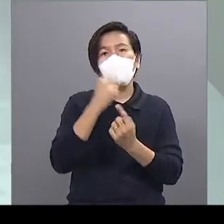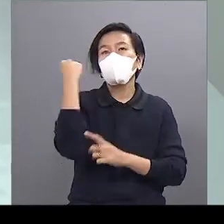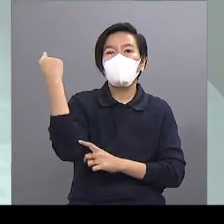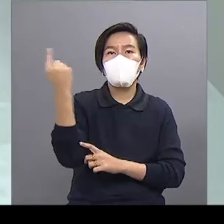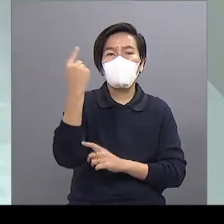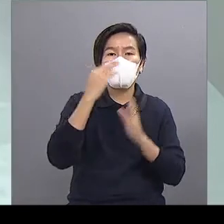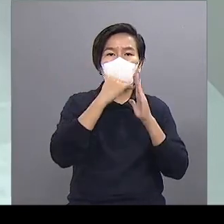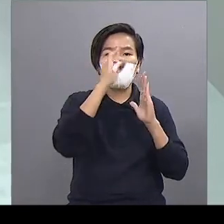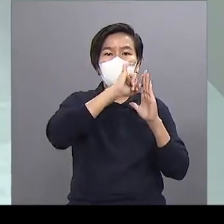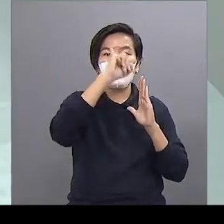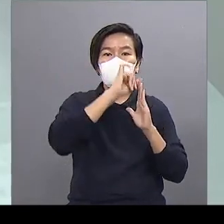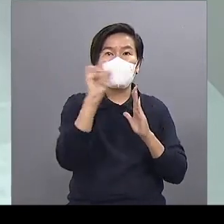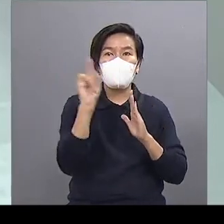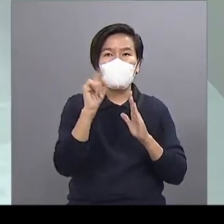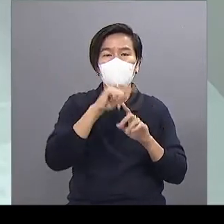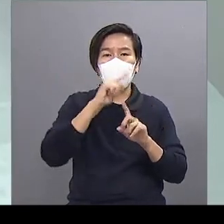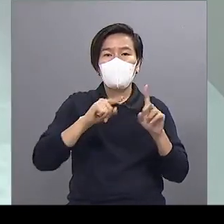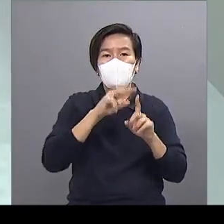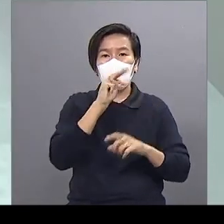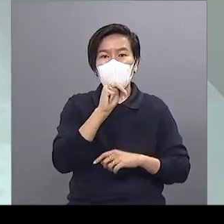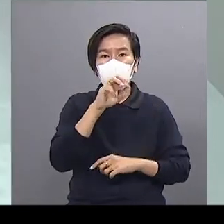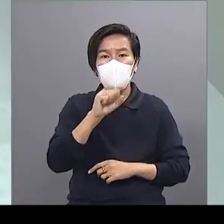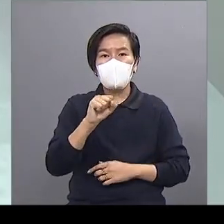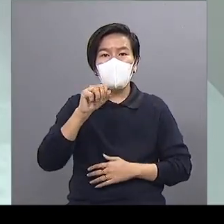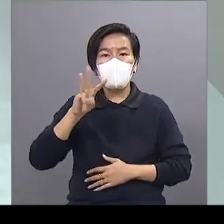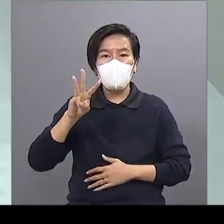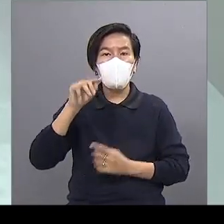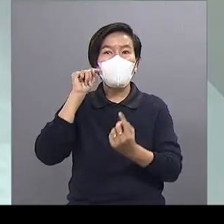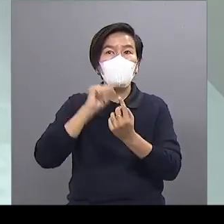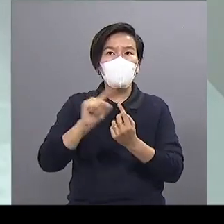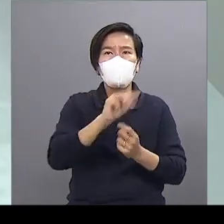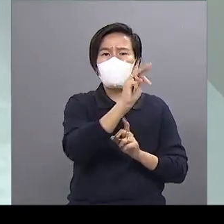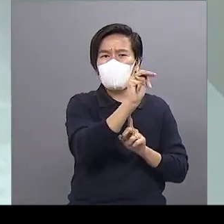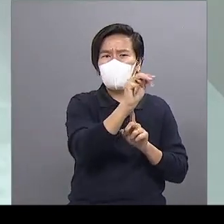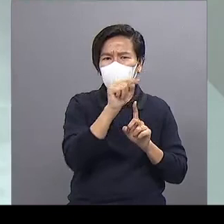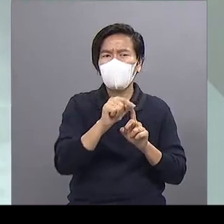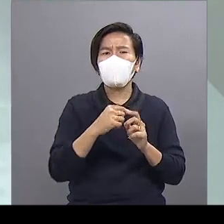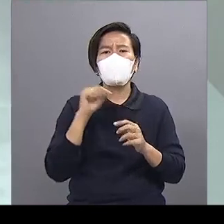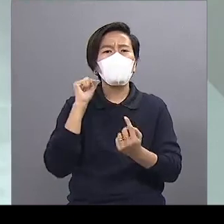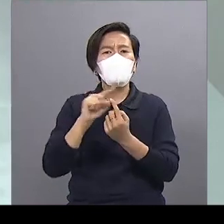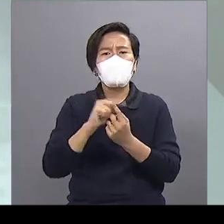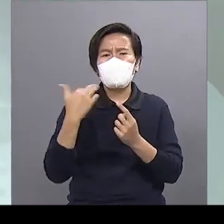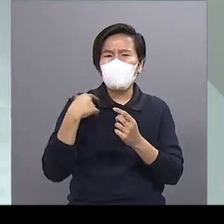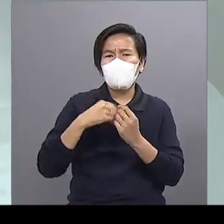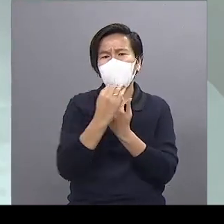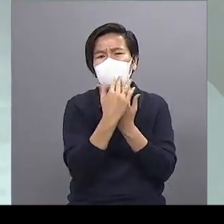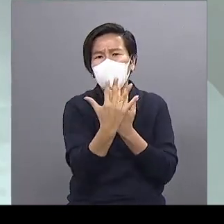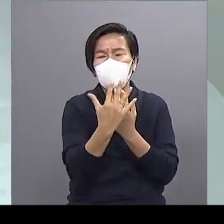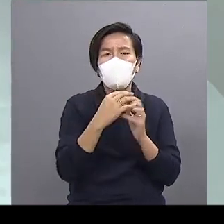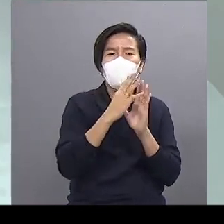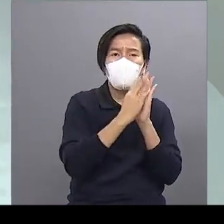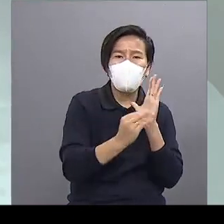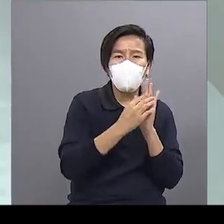ก็คือ M S Wนะครับ Mก็คือธุรกิจมั้ยหรือว่าธุรกิจสัมมนา Sคือสปอร์ตหรือว่ากีฬาแล้วก็ W